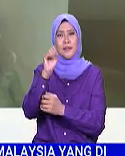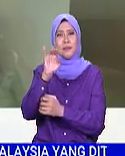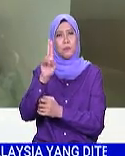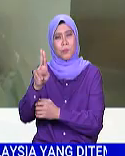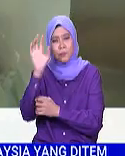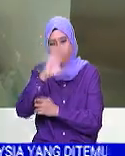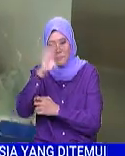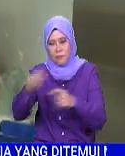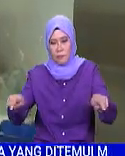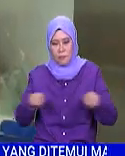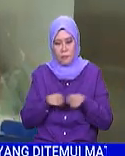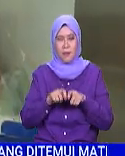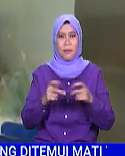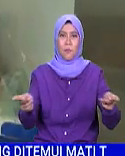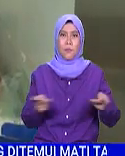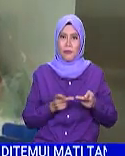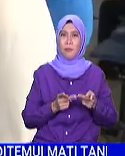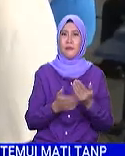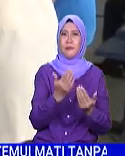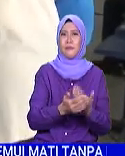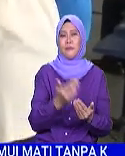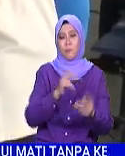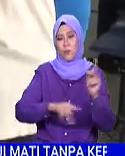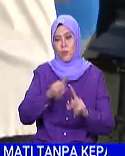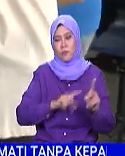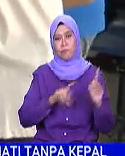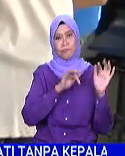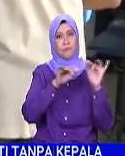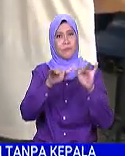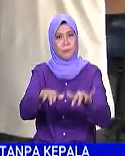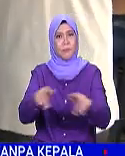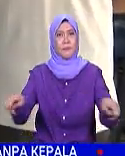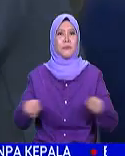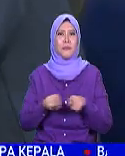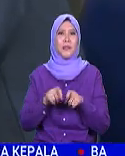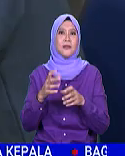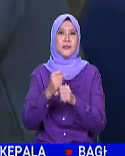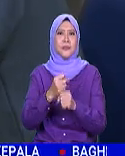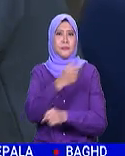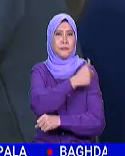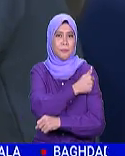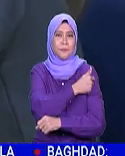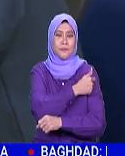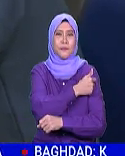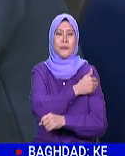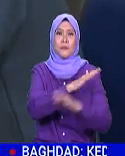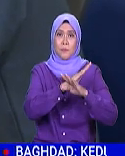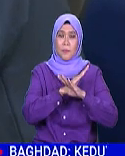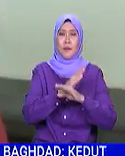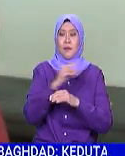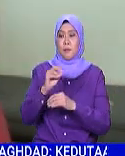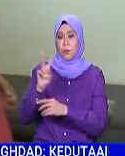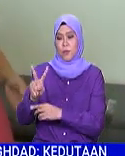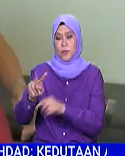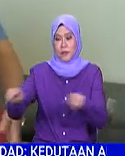lokasi sesuai di kawasan Lanang sibuk bagi memudahkan penduduk di sekitar kawasan itu Khan suntikan vaksin memandangkan